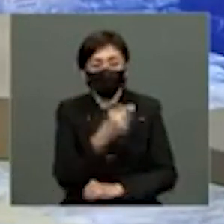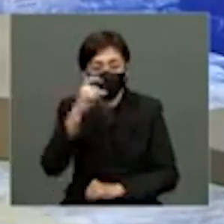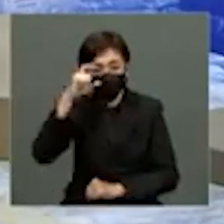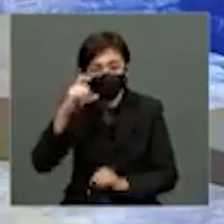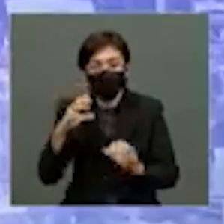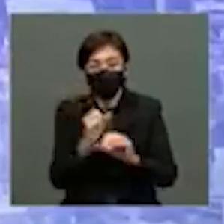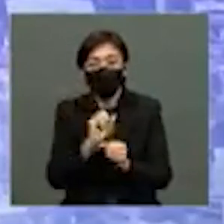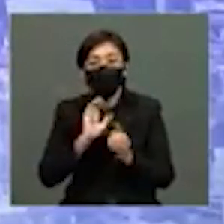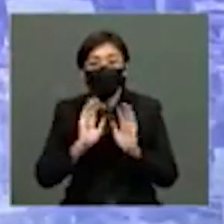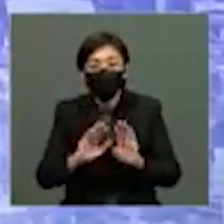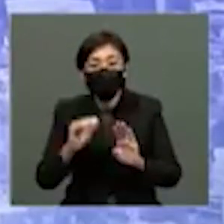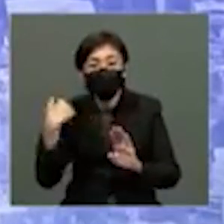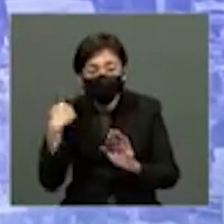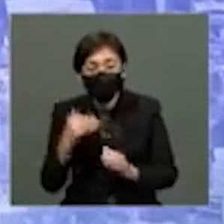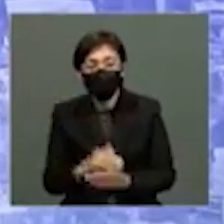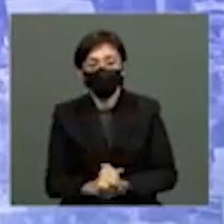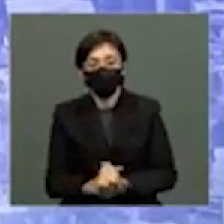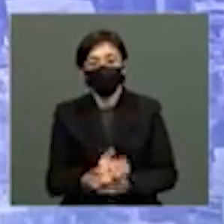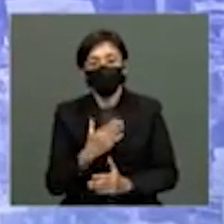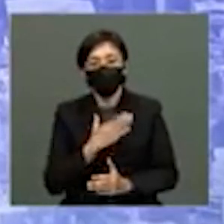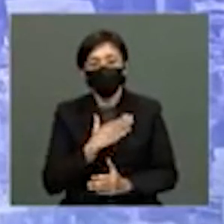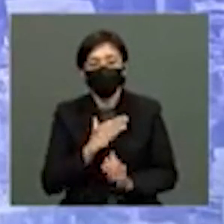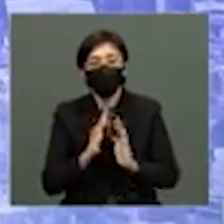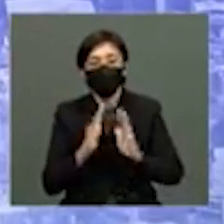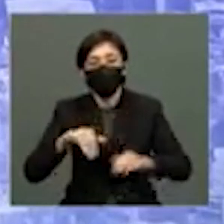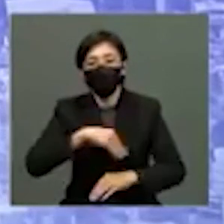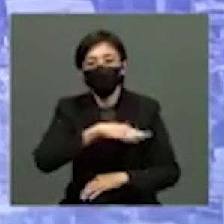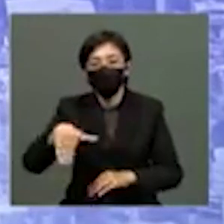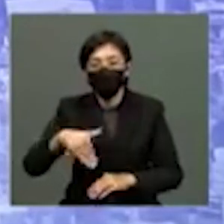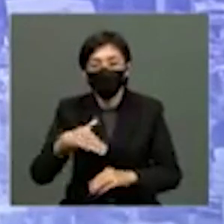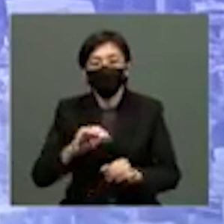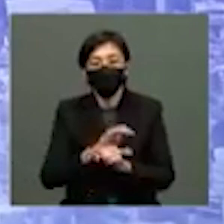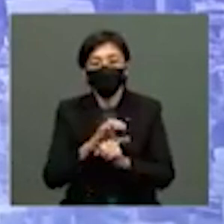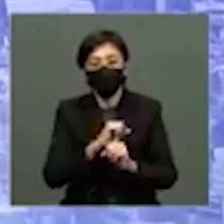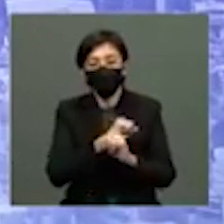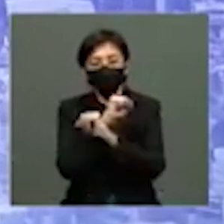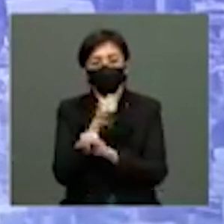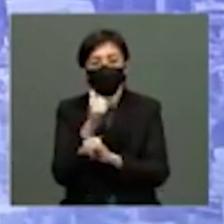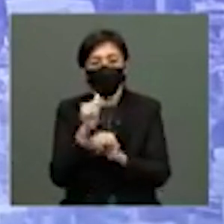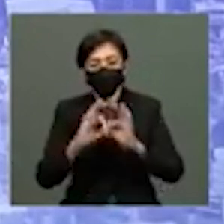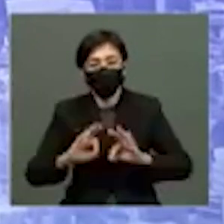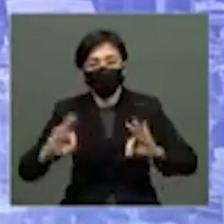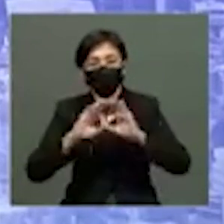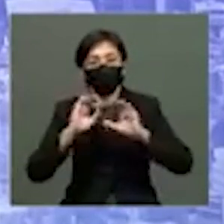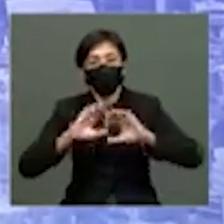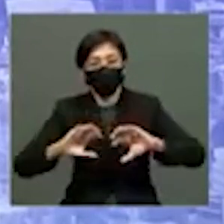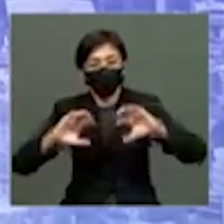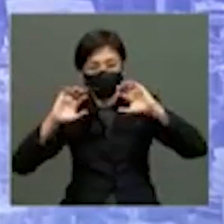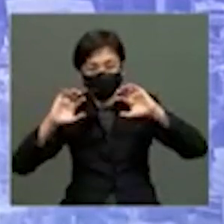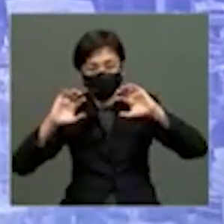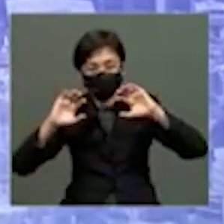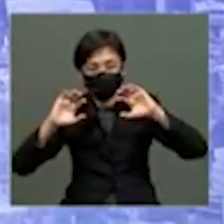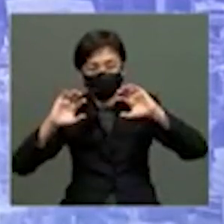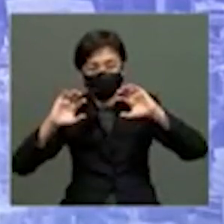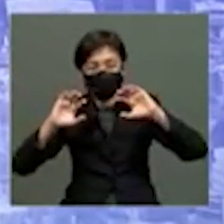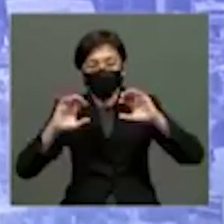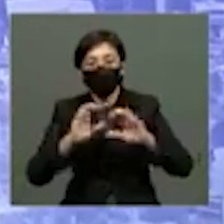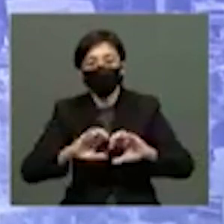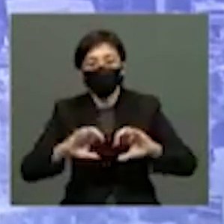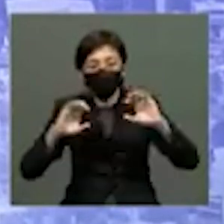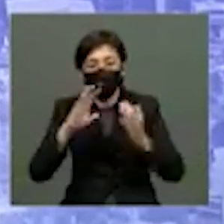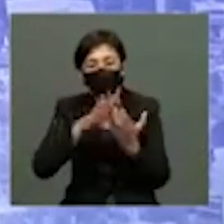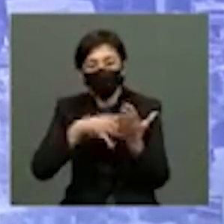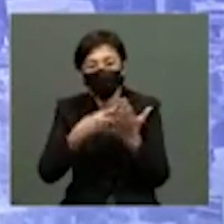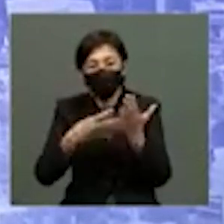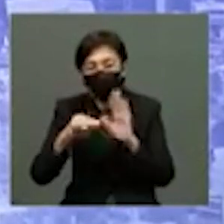ขอบพระคุณทุกท่านนะครับความสำเร็จของการที่เราจะควบคุมโรคได้อยู่ที่ภาครัฐนะครับมีการตั้งมาตรการ